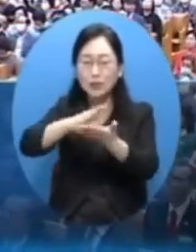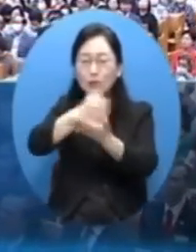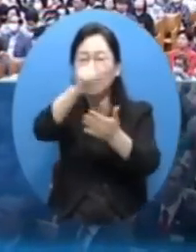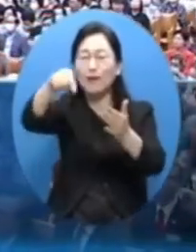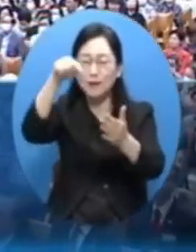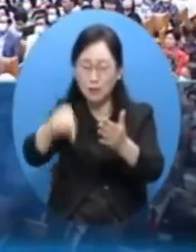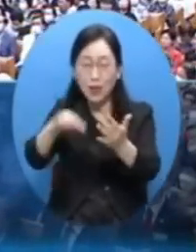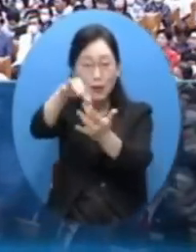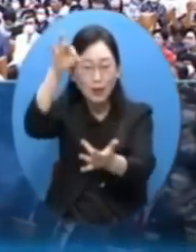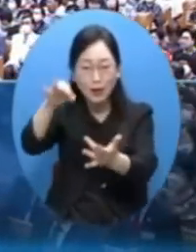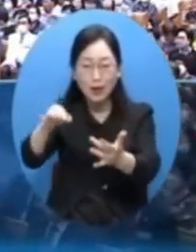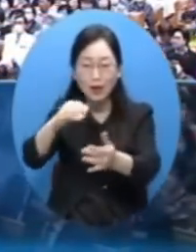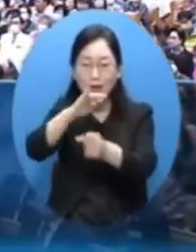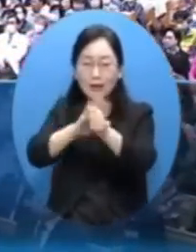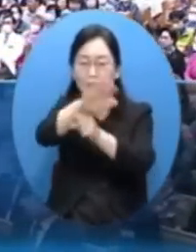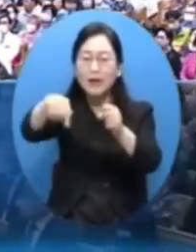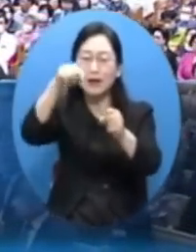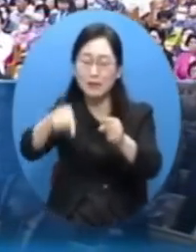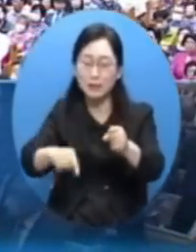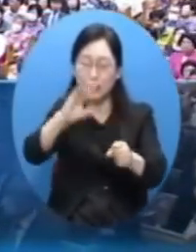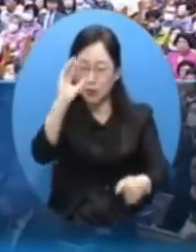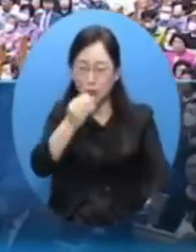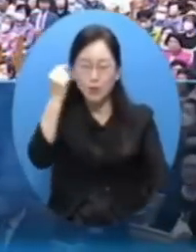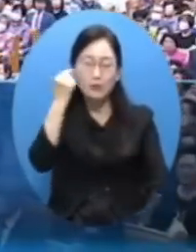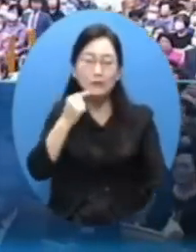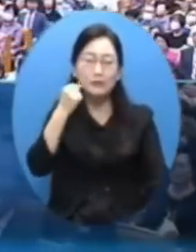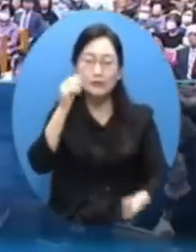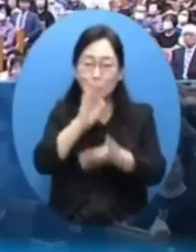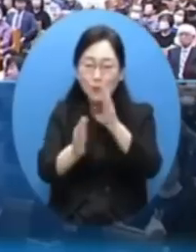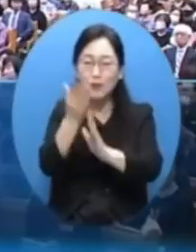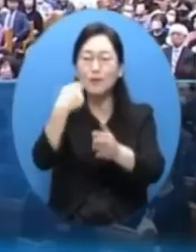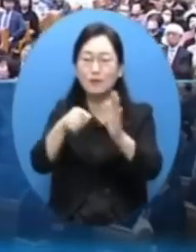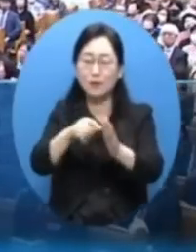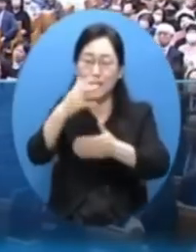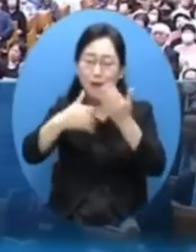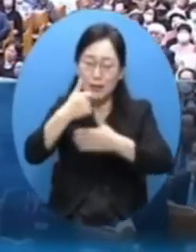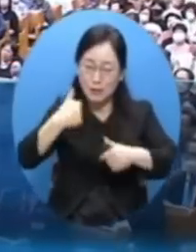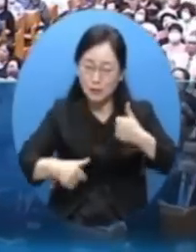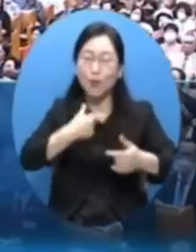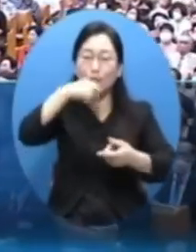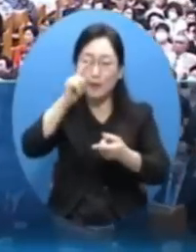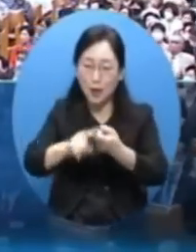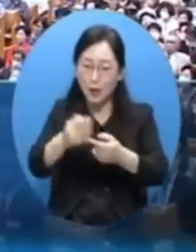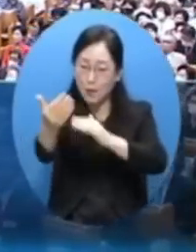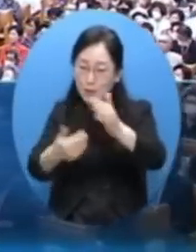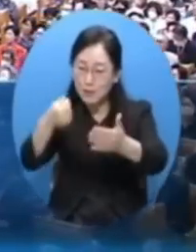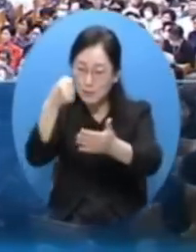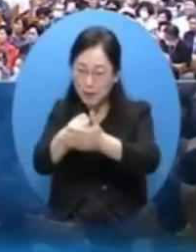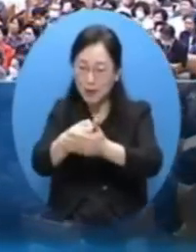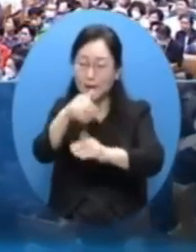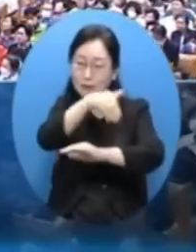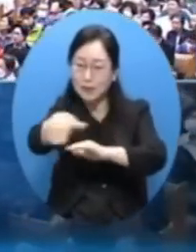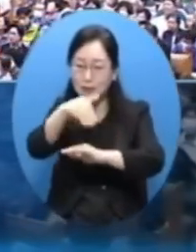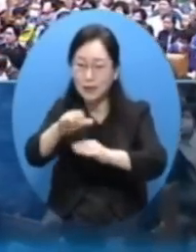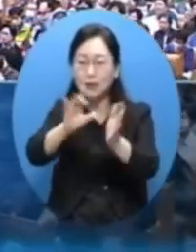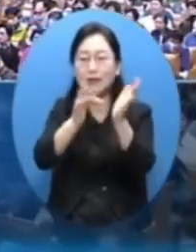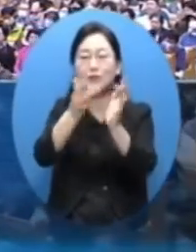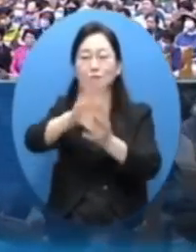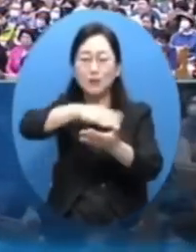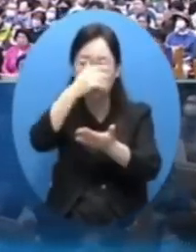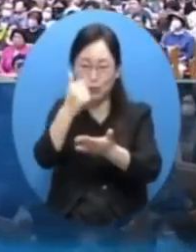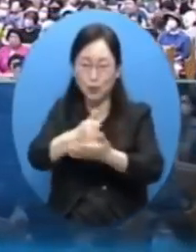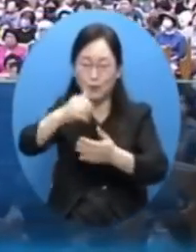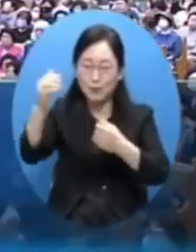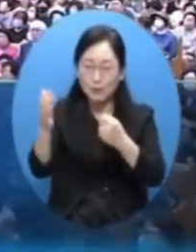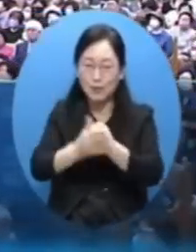안에서 그 앞에 거룩하고 흠이 없게 하시려고 그 기쁘신 뜻으로 우리를 예정하사 예수 그리스도 말미암아 자기의